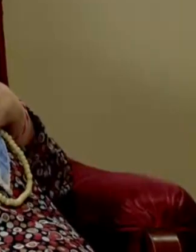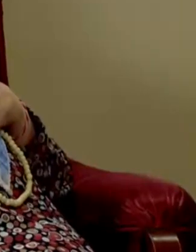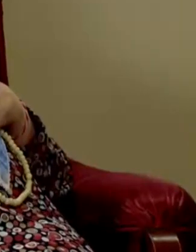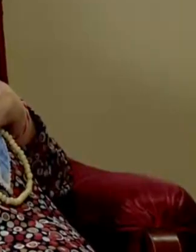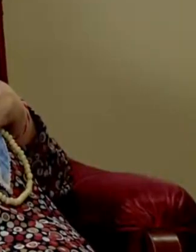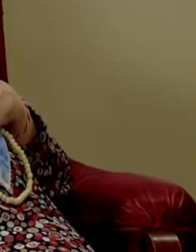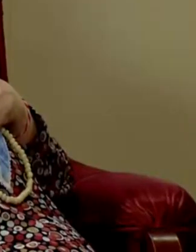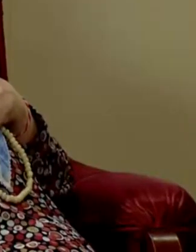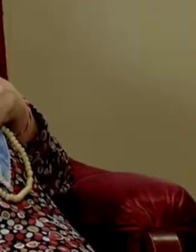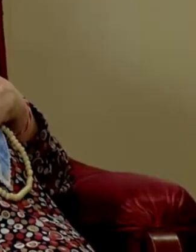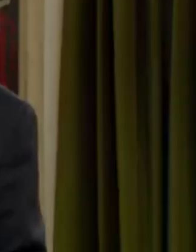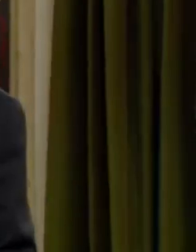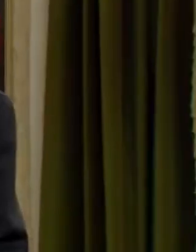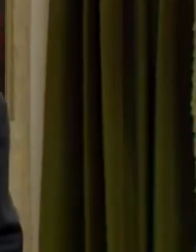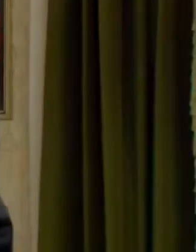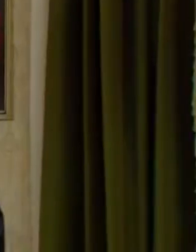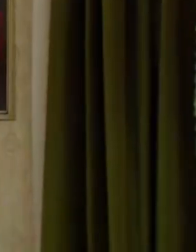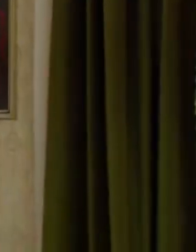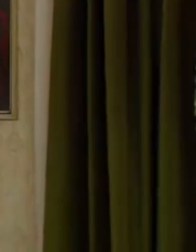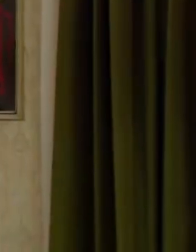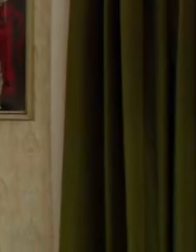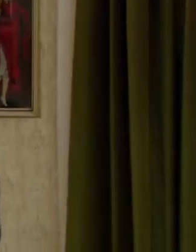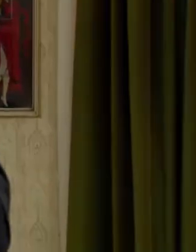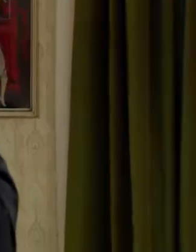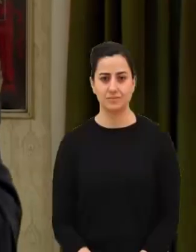Fatu ana elinde tespihle hala uyuyor.